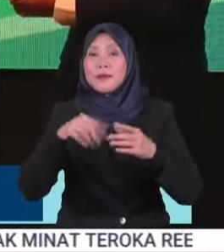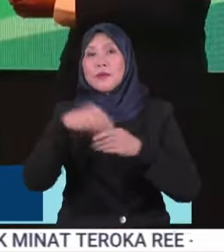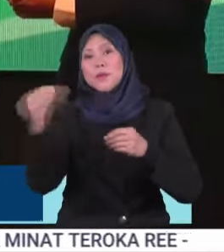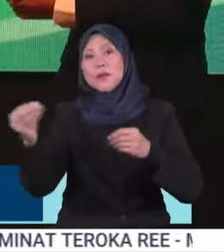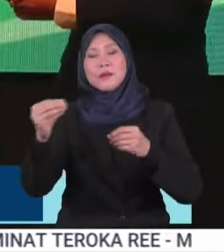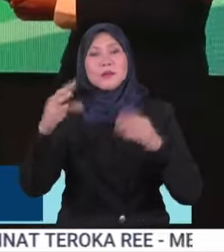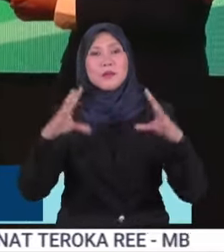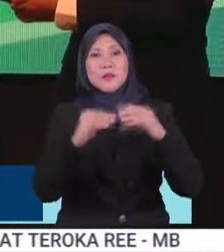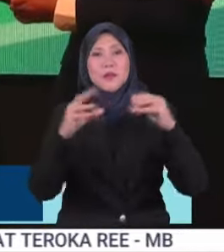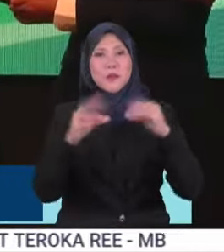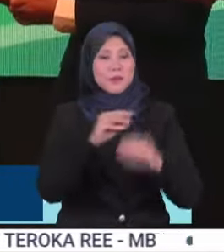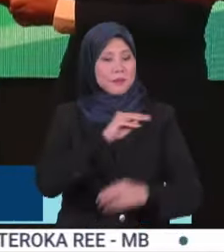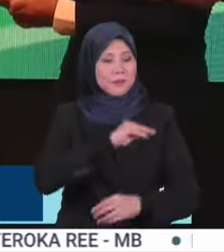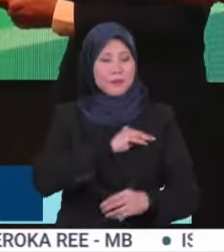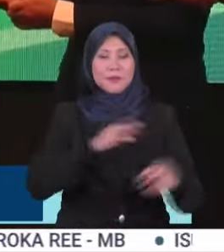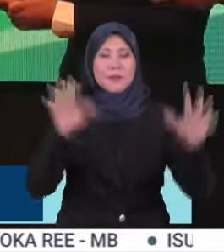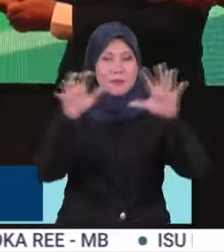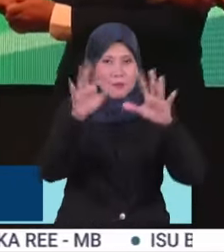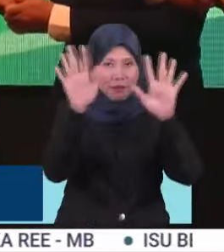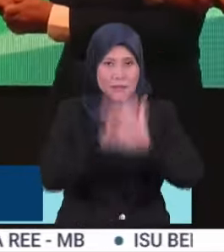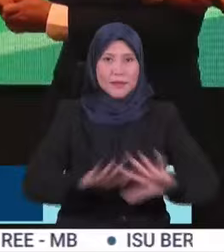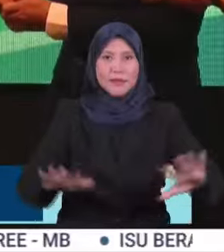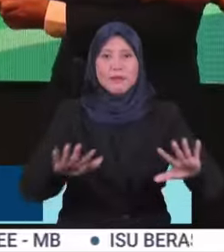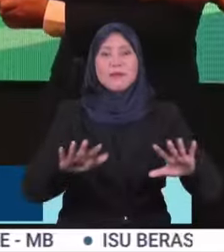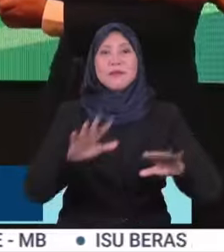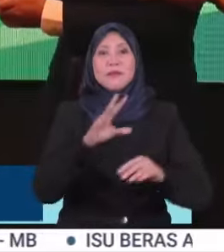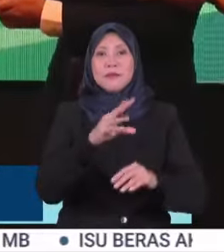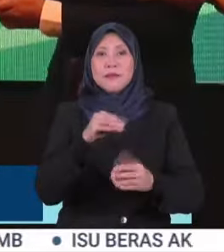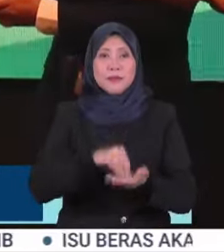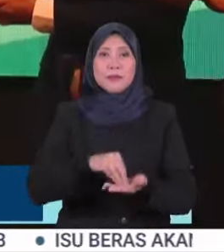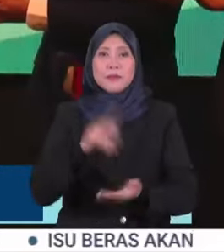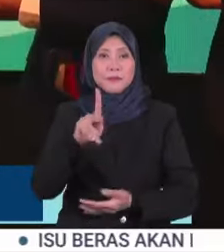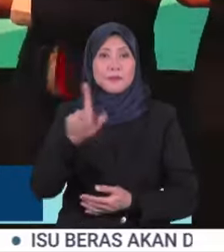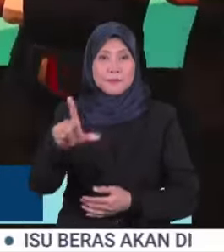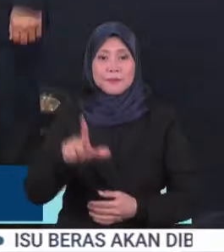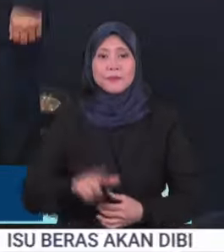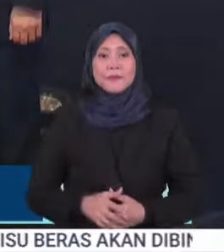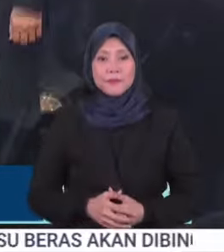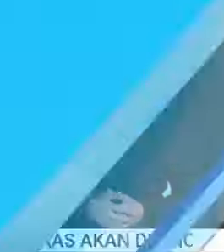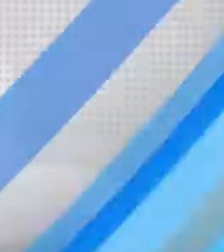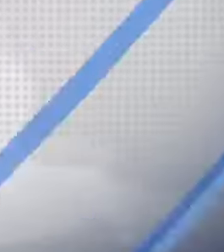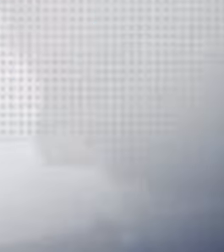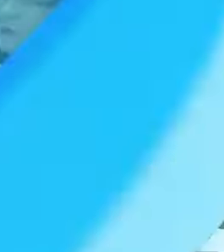mesyuarat menteri-menteri ASEAN mengenai pertanian dan perhutanan yang berlangsung di ibu negara.